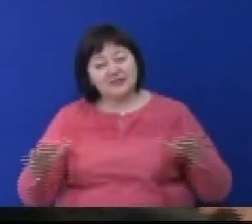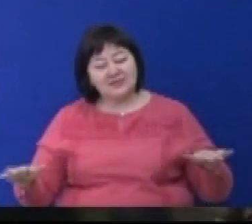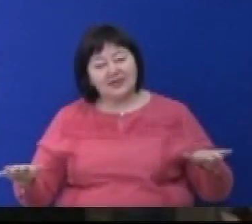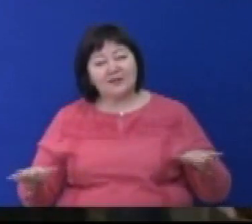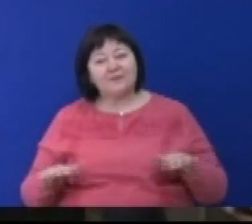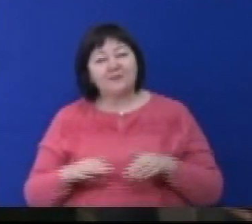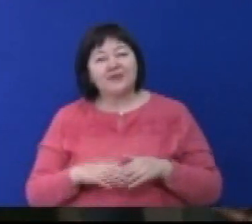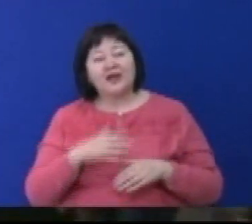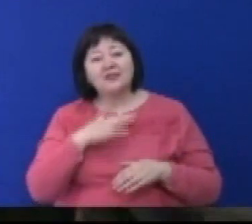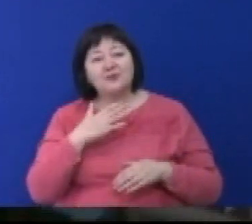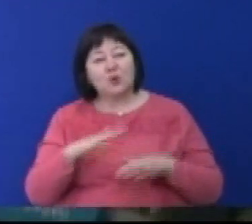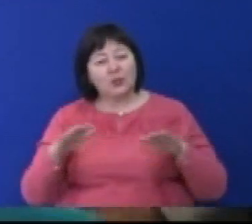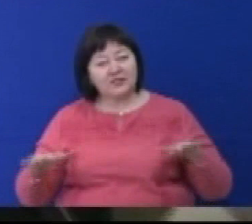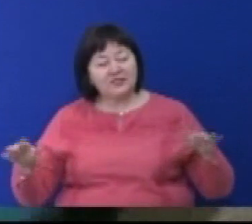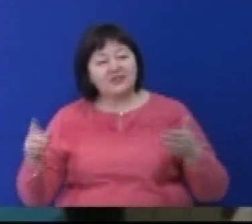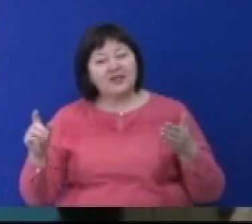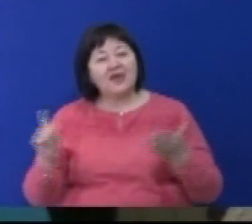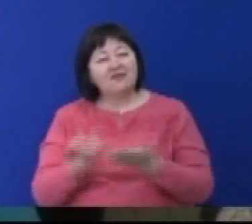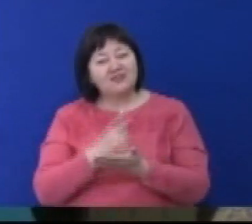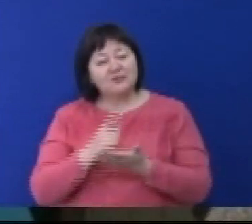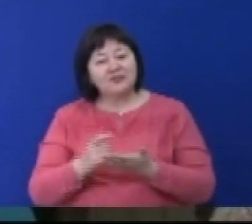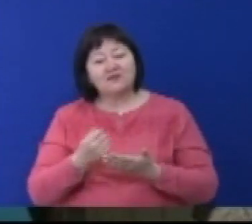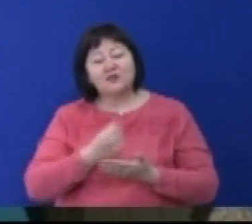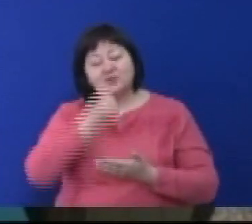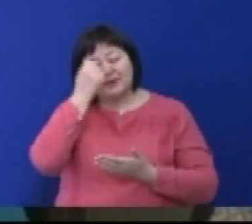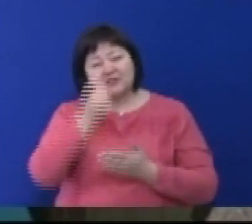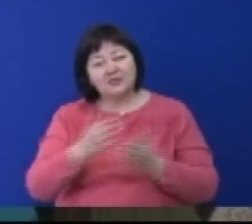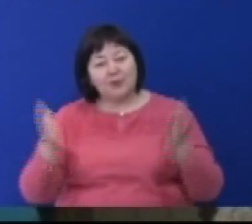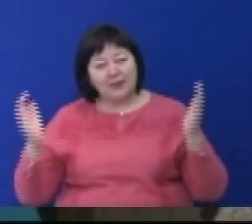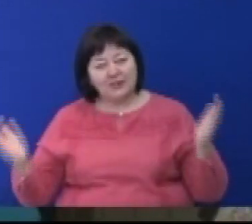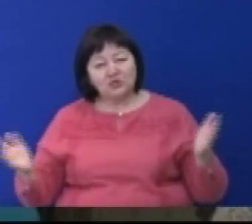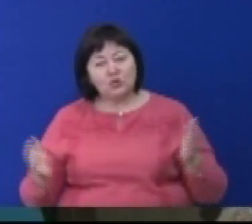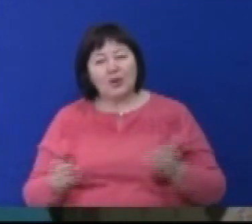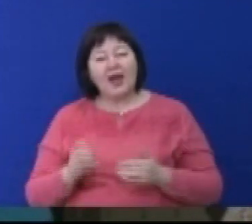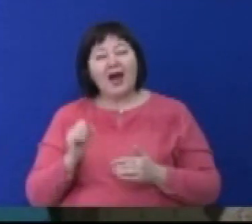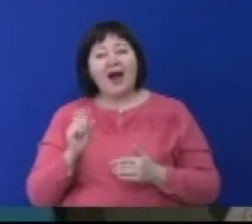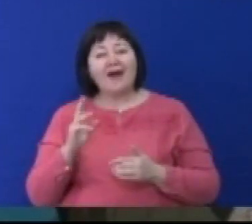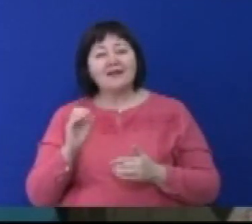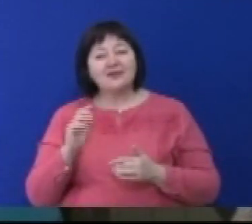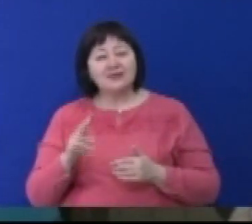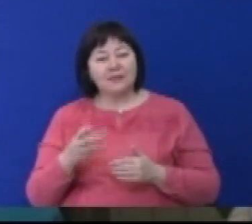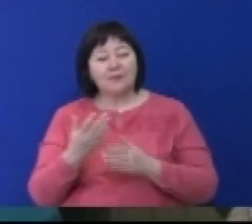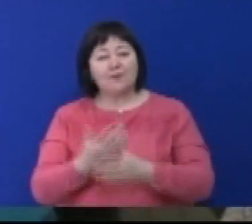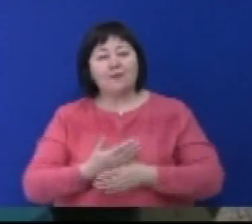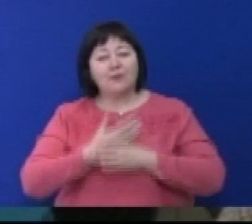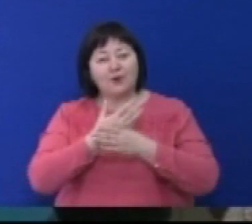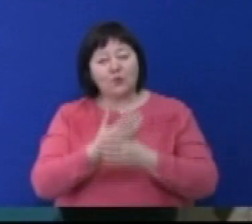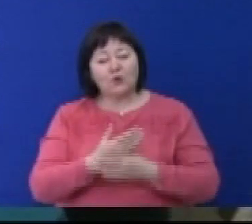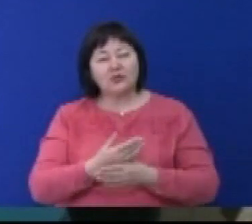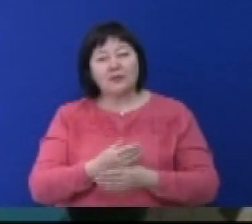Көп баланы тәрбиелеп өсіріп отырғандарыңызға алғыс білдіреміз. Даниал Кенжетайұлының айтуынша, сіздерге қолдау көрсету